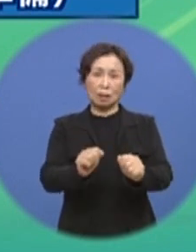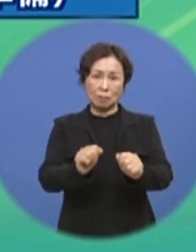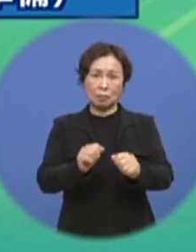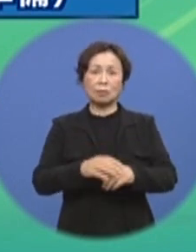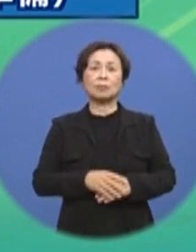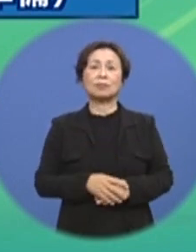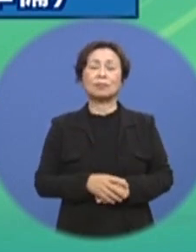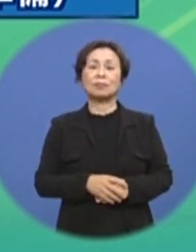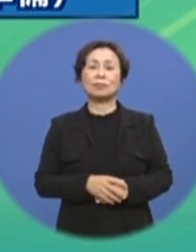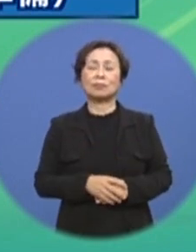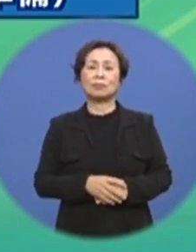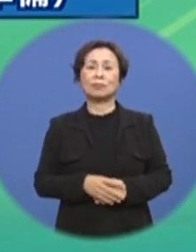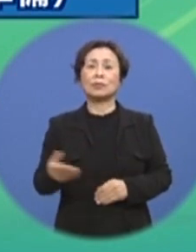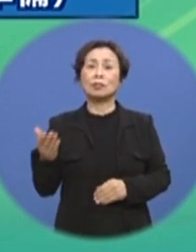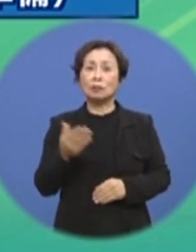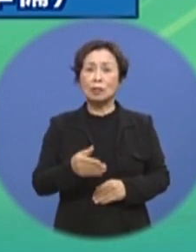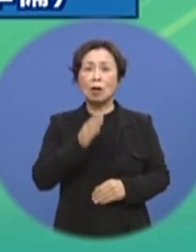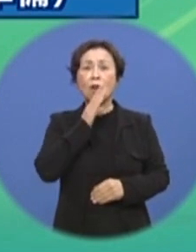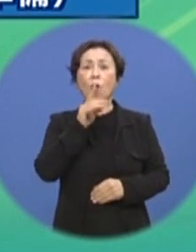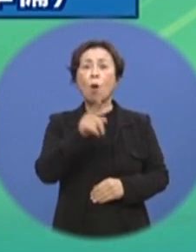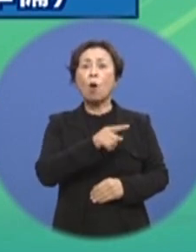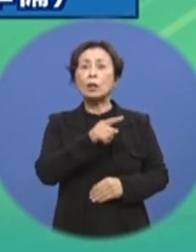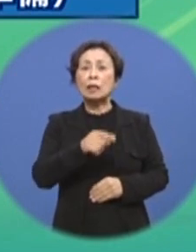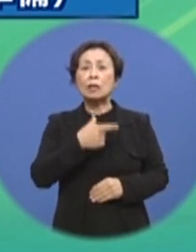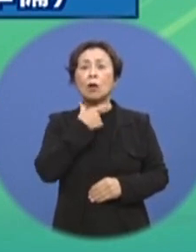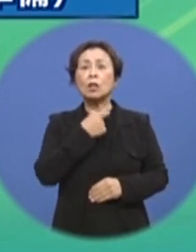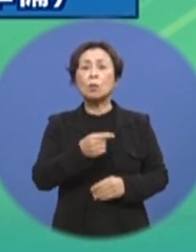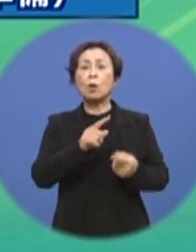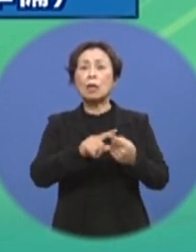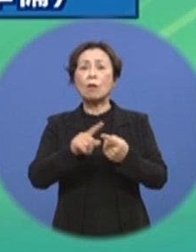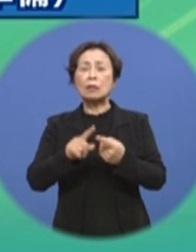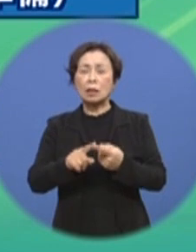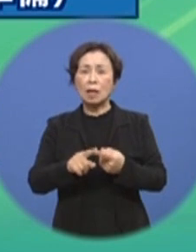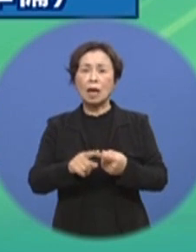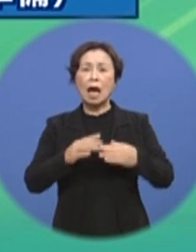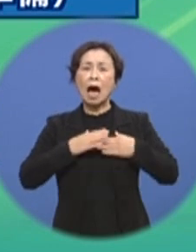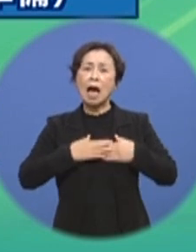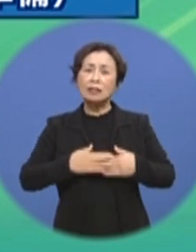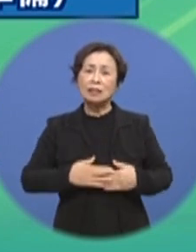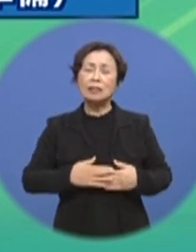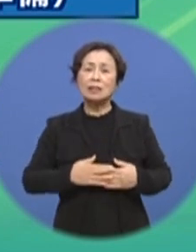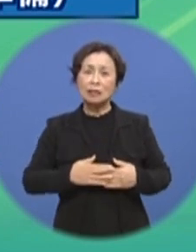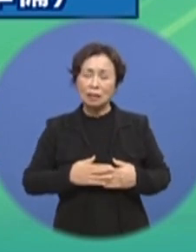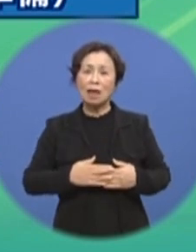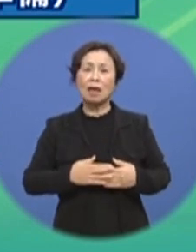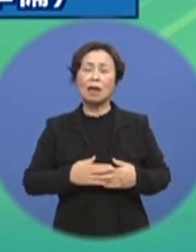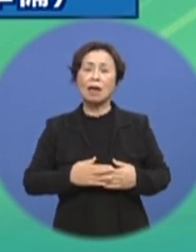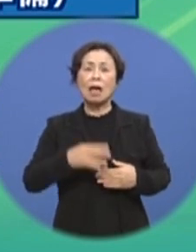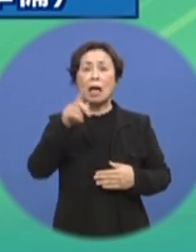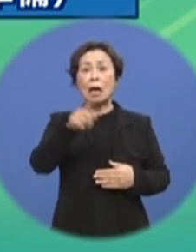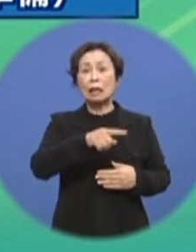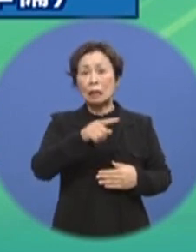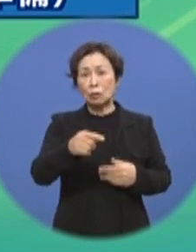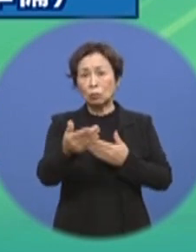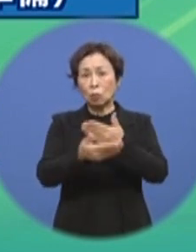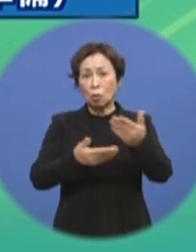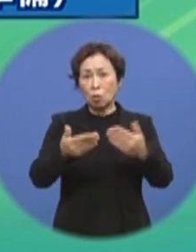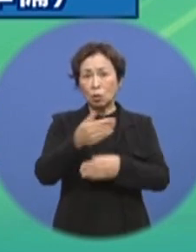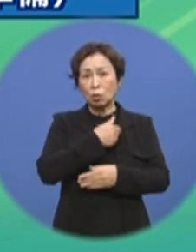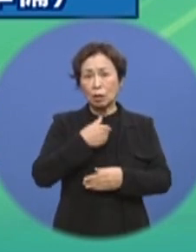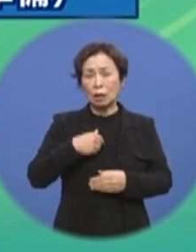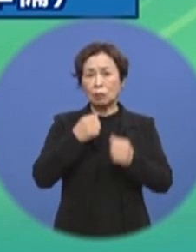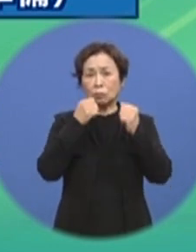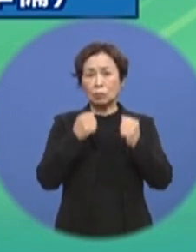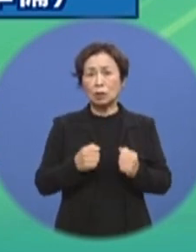います次にご本人の希望に合わせて安心して人との交流ができる居場所の